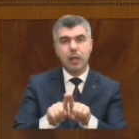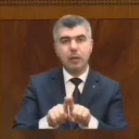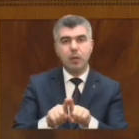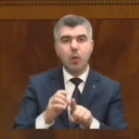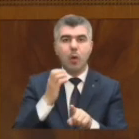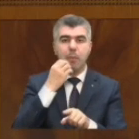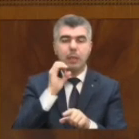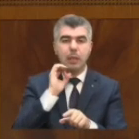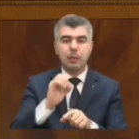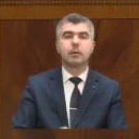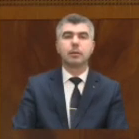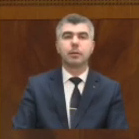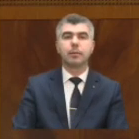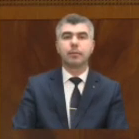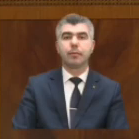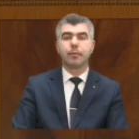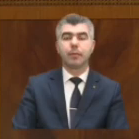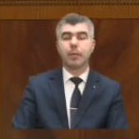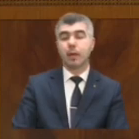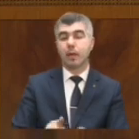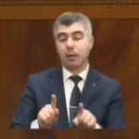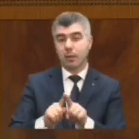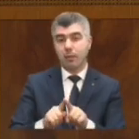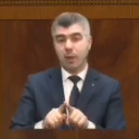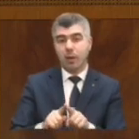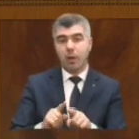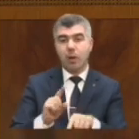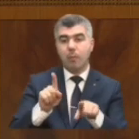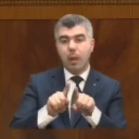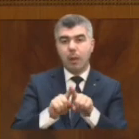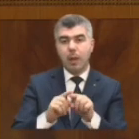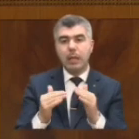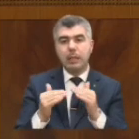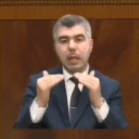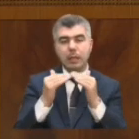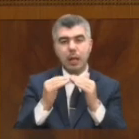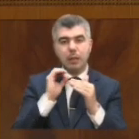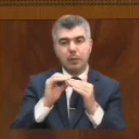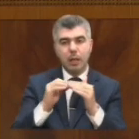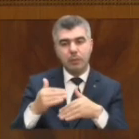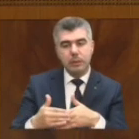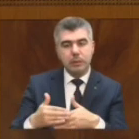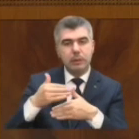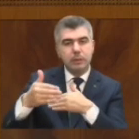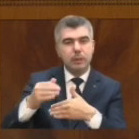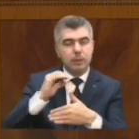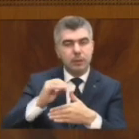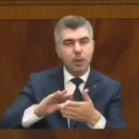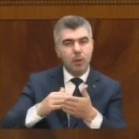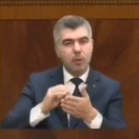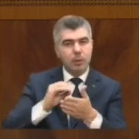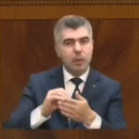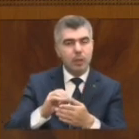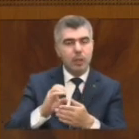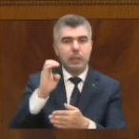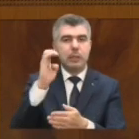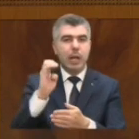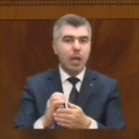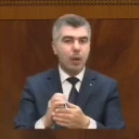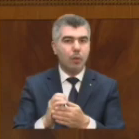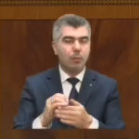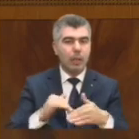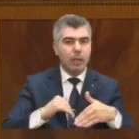وميدلت، الطريق الوطني رقم 17 الرابطة ما بين بوعرفة وفيقيق، الطريق الوطني رقم 19 بإقليم فيقيق الرابطة بين